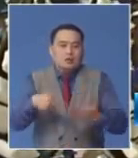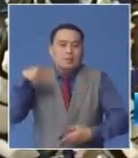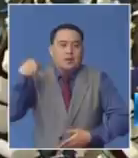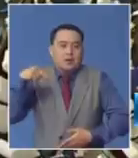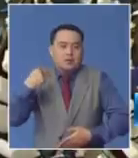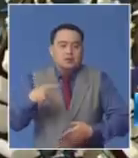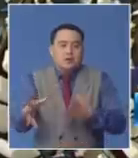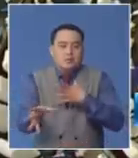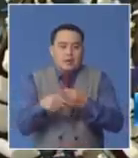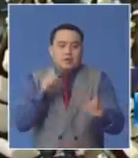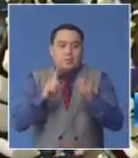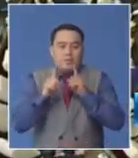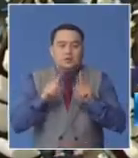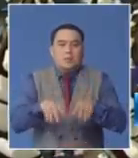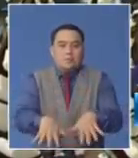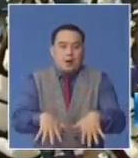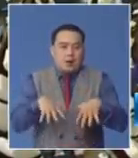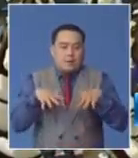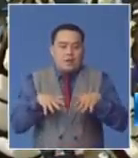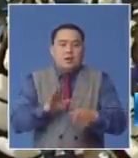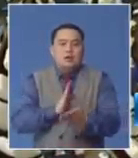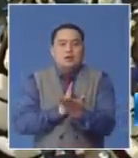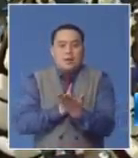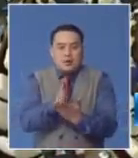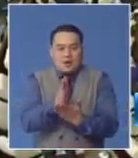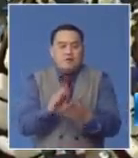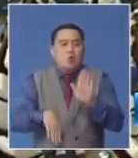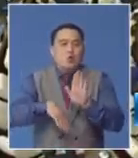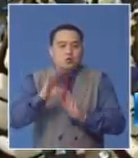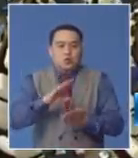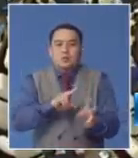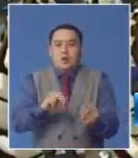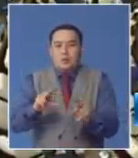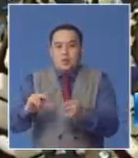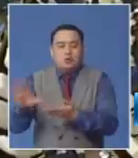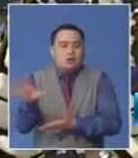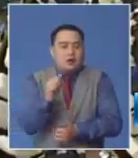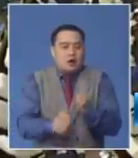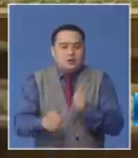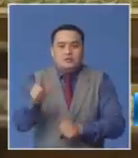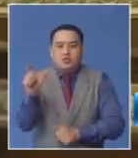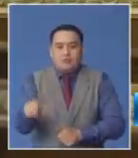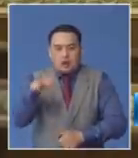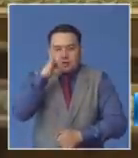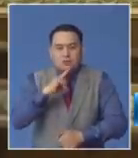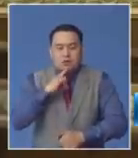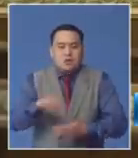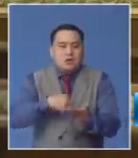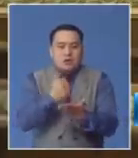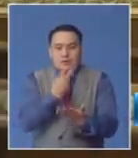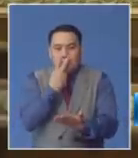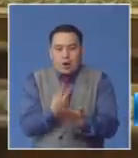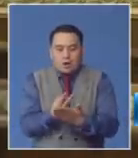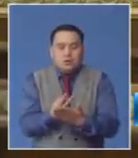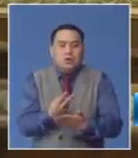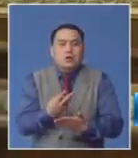совместном заседании палат парламента они направлены на дальнейшее улучшение благосостояния каждого казахстанца основным его показателем